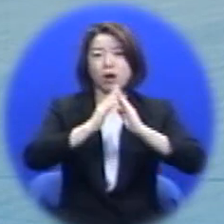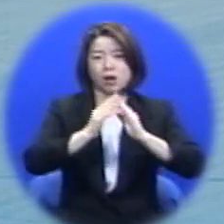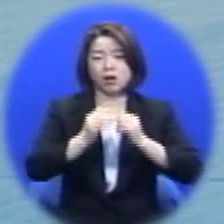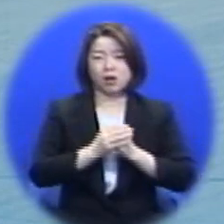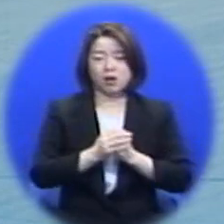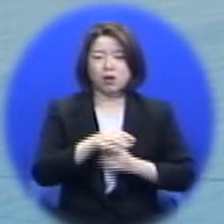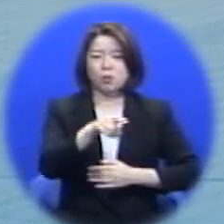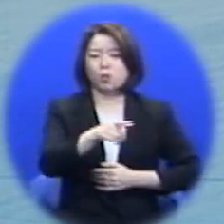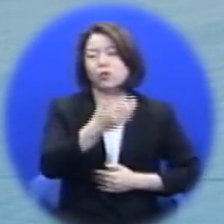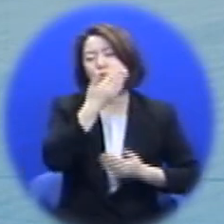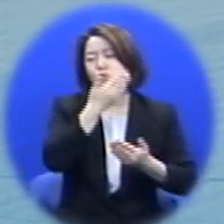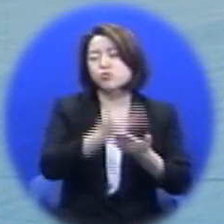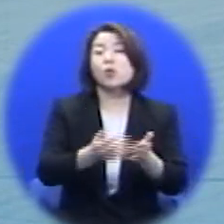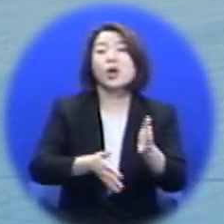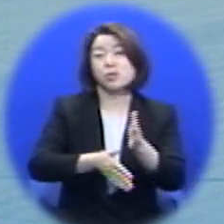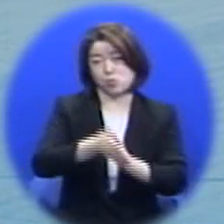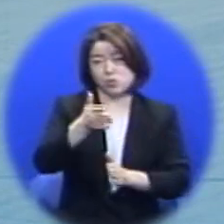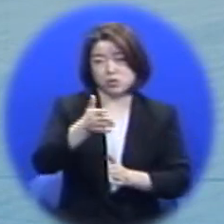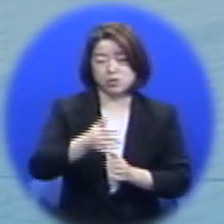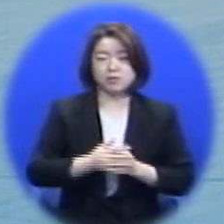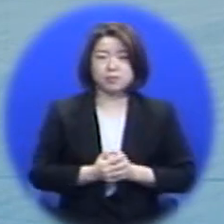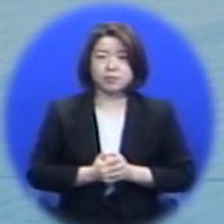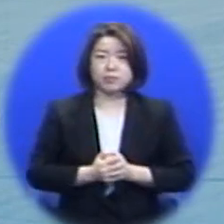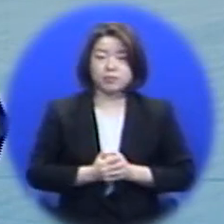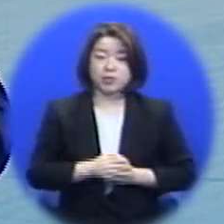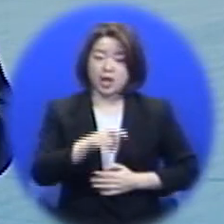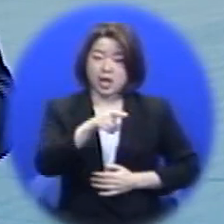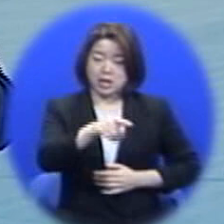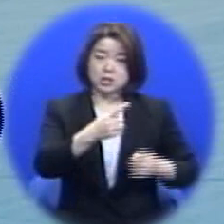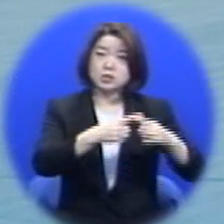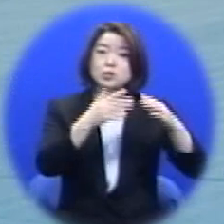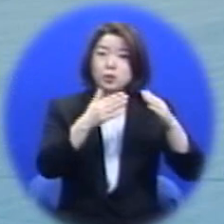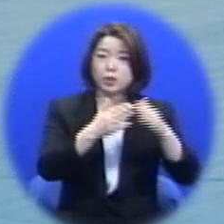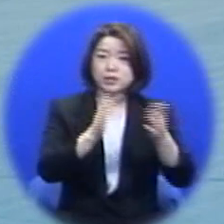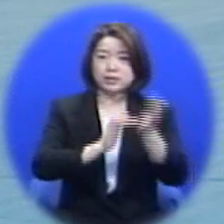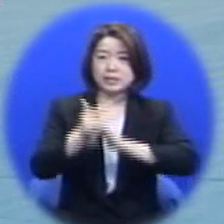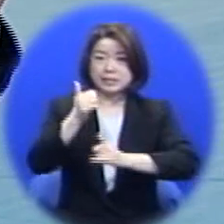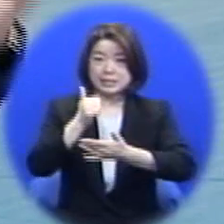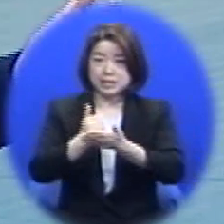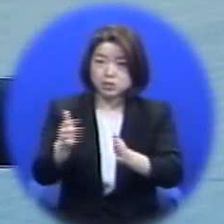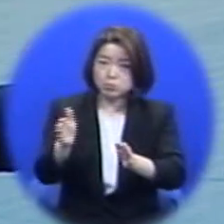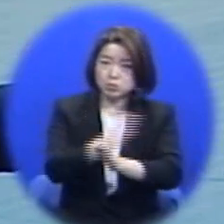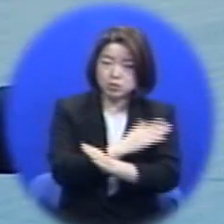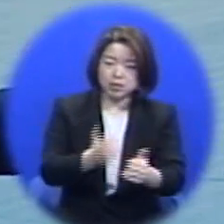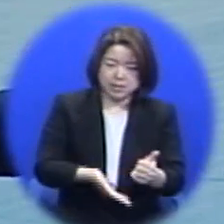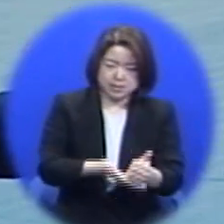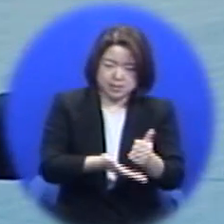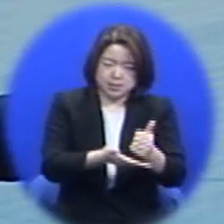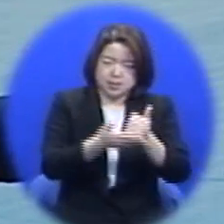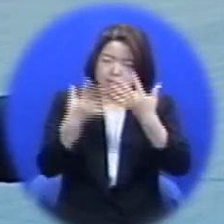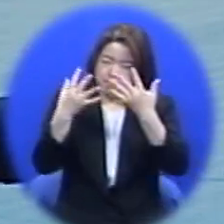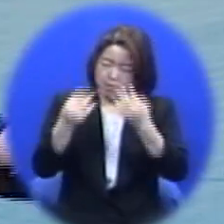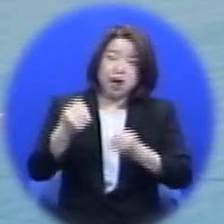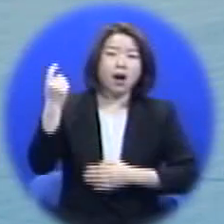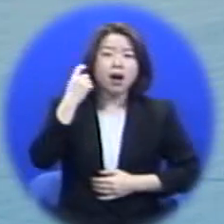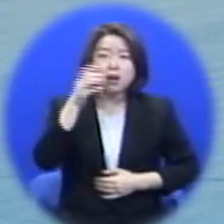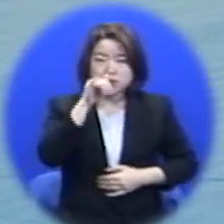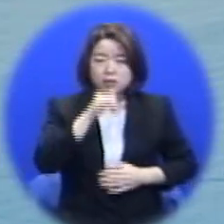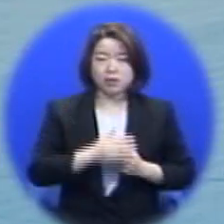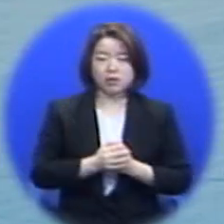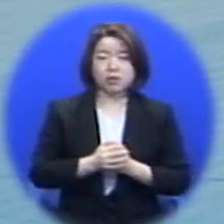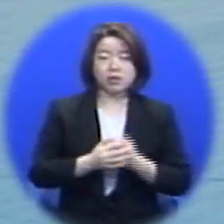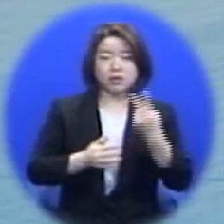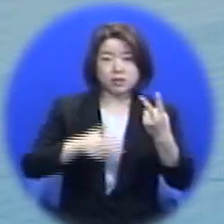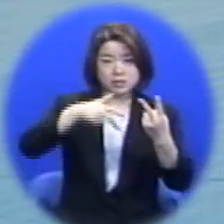너무 중요했기 때문에 그 에베소 교회는 예수님으로부터 칭찬을 많이 들었습니다. 2절